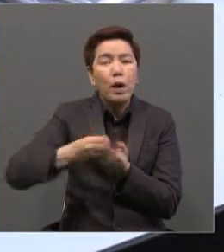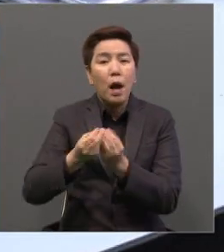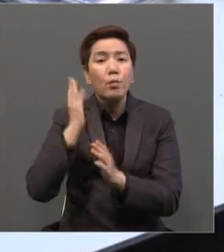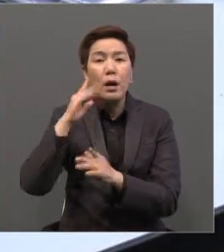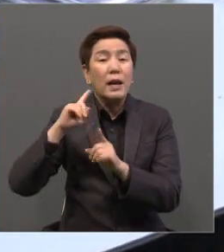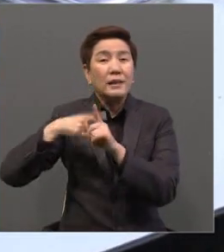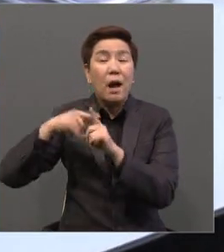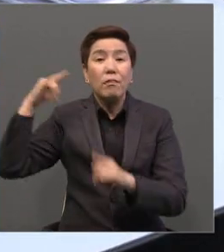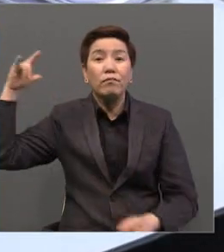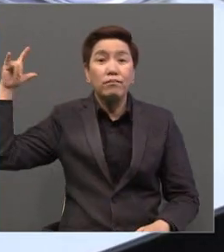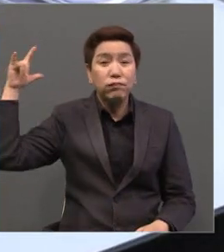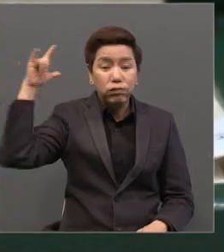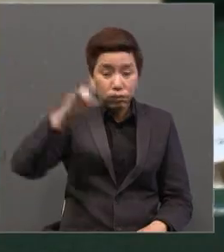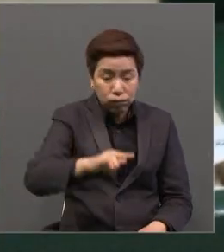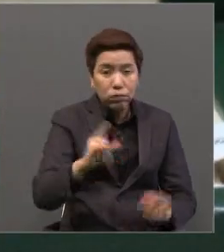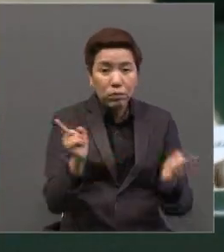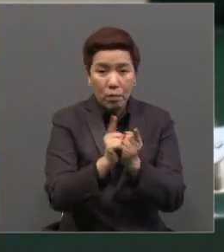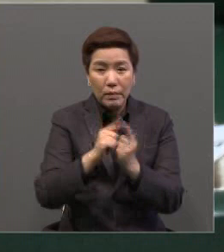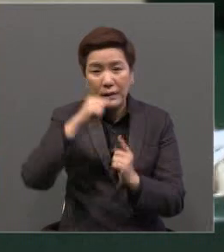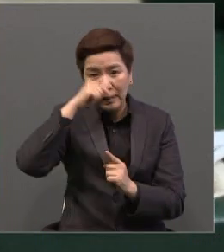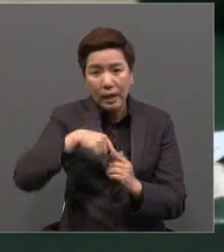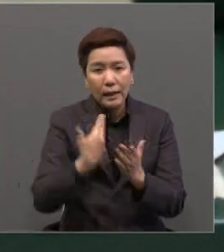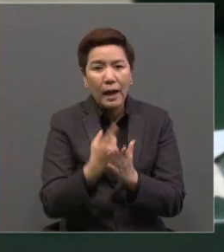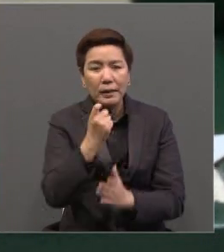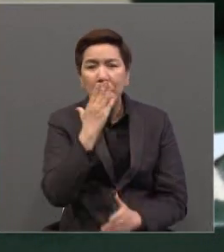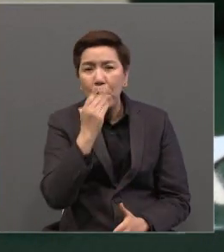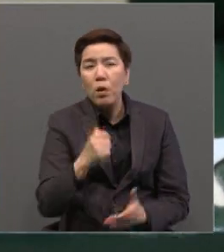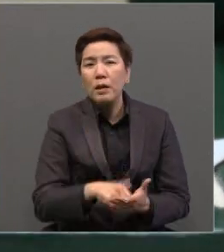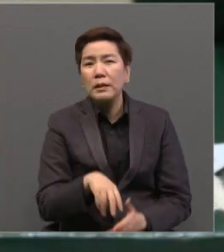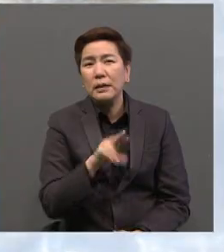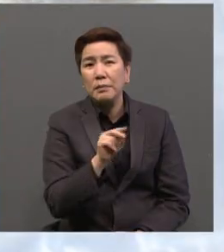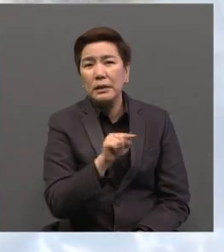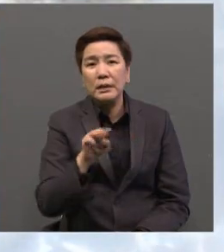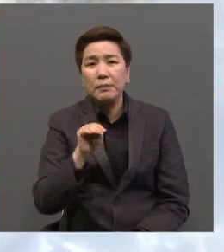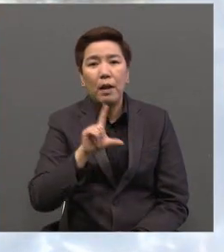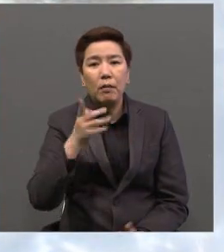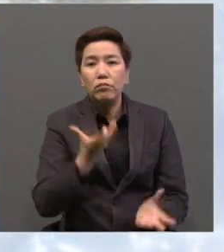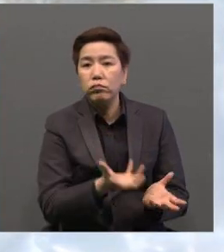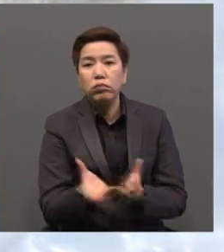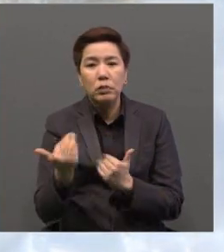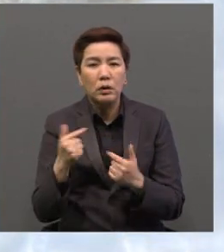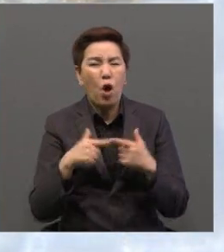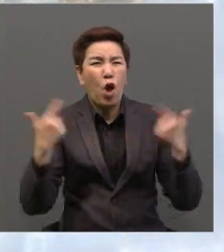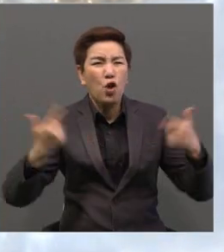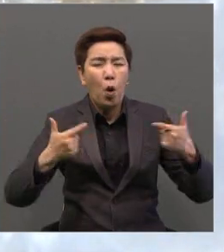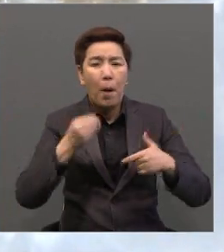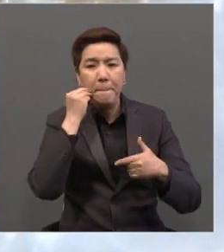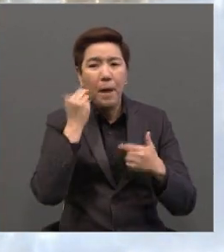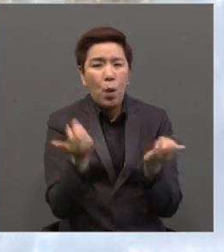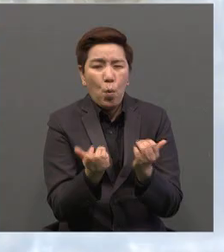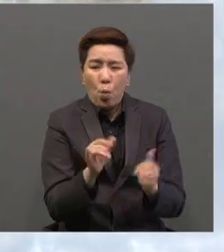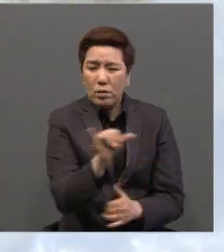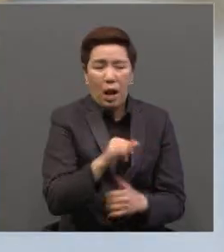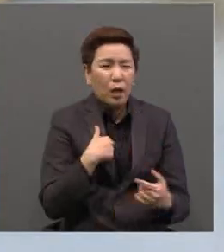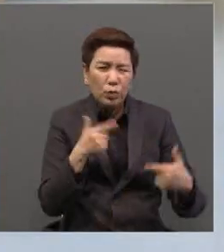เช่าเครื่องบินเหมาลำให้เดินทางมาหาที่เมืองไทยเสียไปให้เขานี่30ถึง40ล้านบาท จนทะเลาะใหญ่โตกับลูก